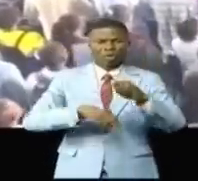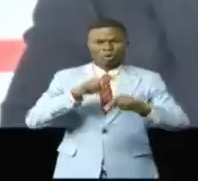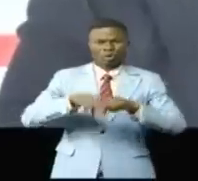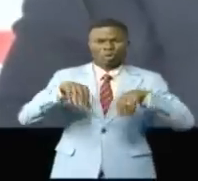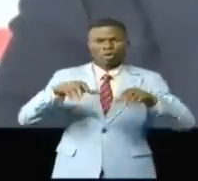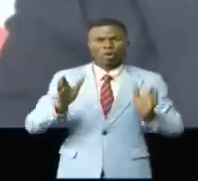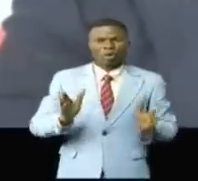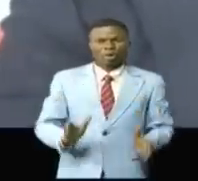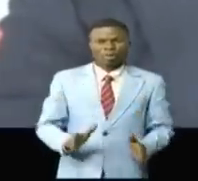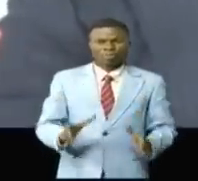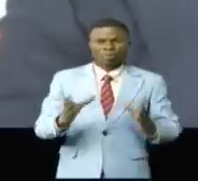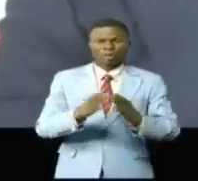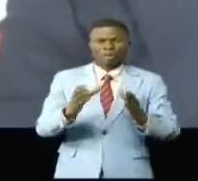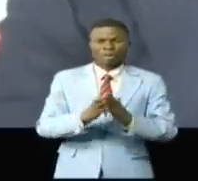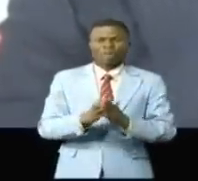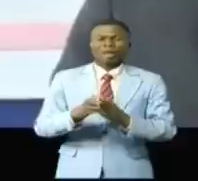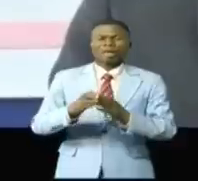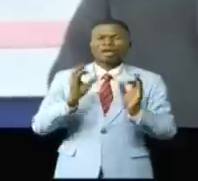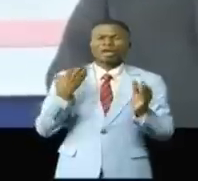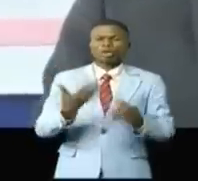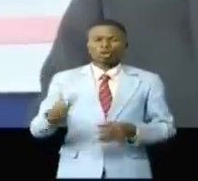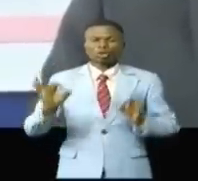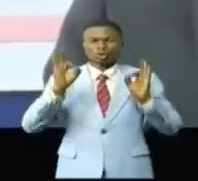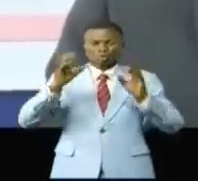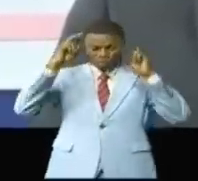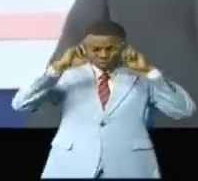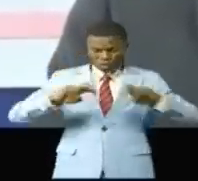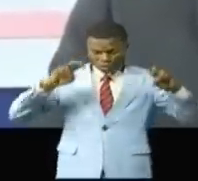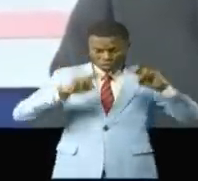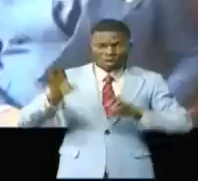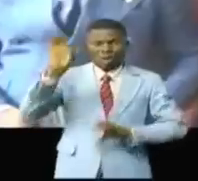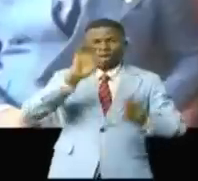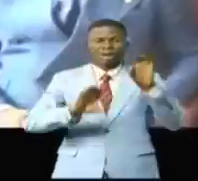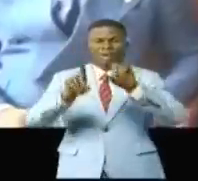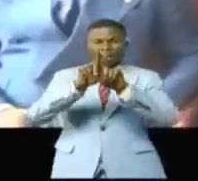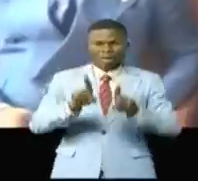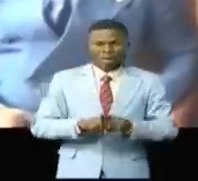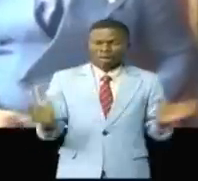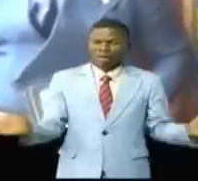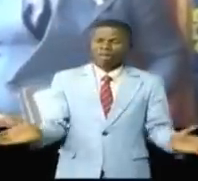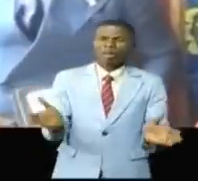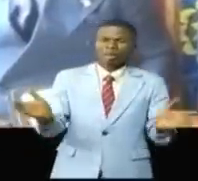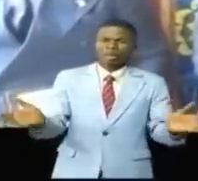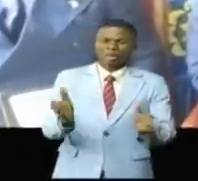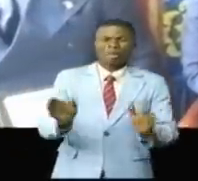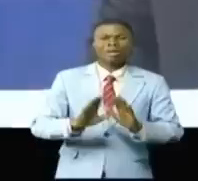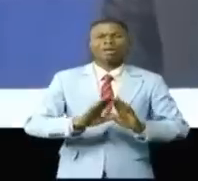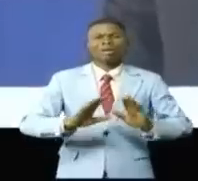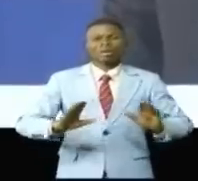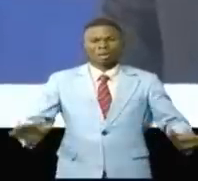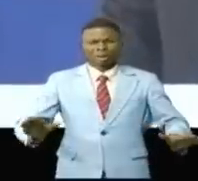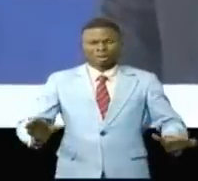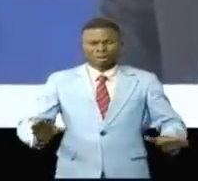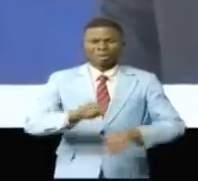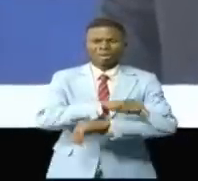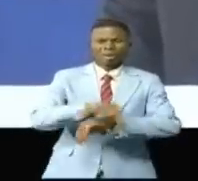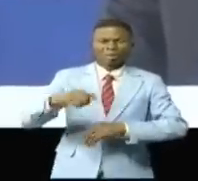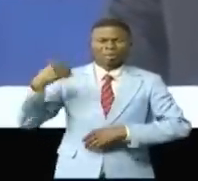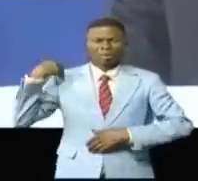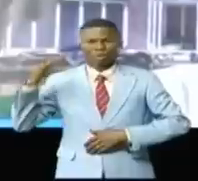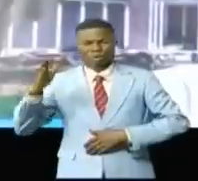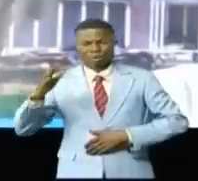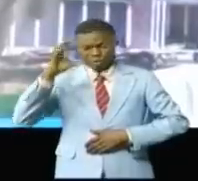congolais avec des standards nouveaux de la recherche scientifique et ce pour renforcer les capacités institutionnelles de